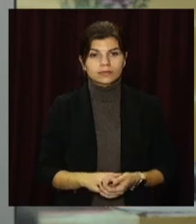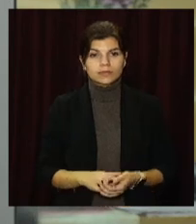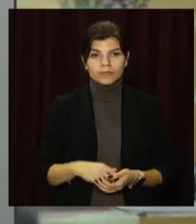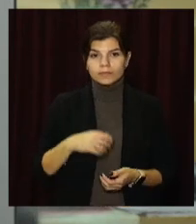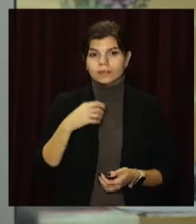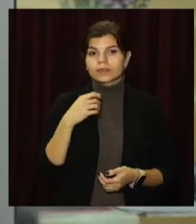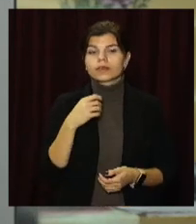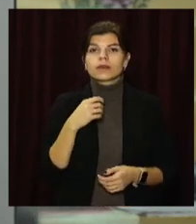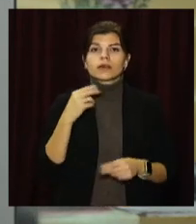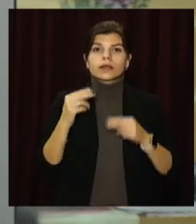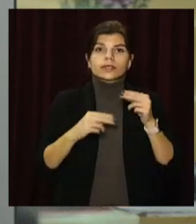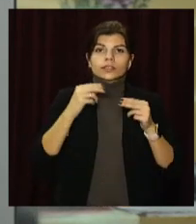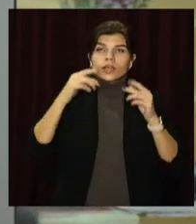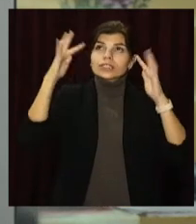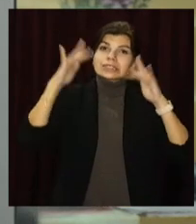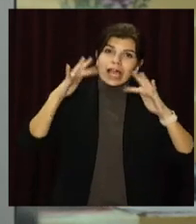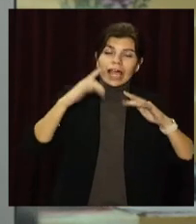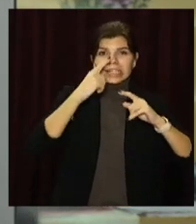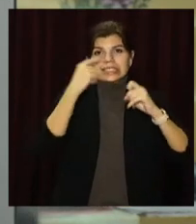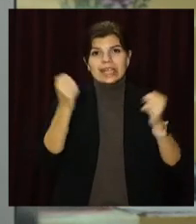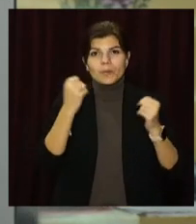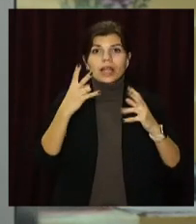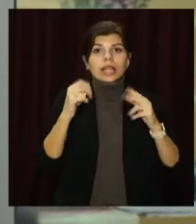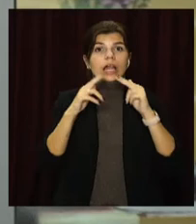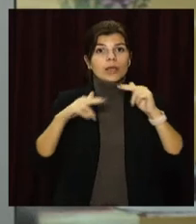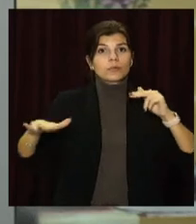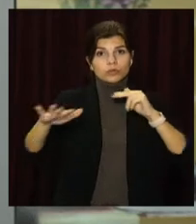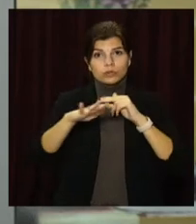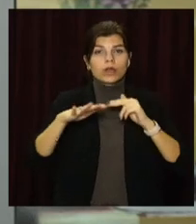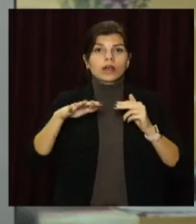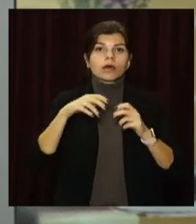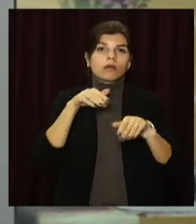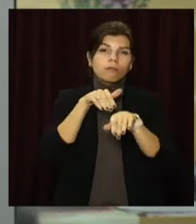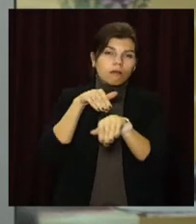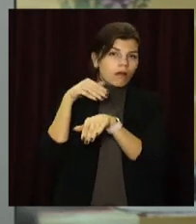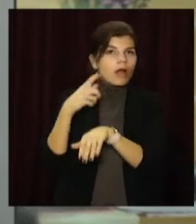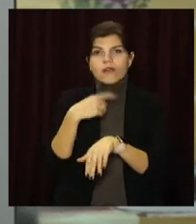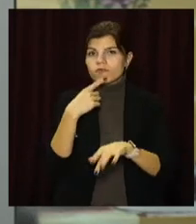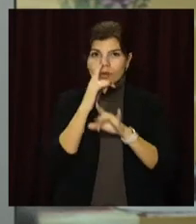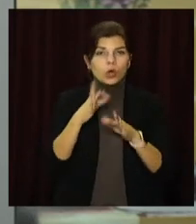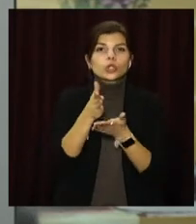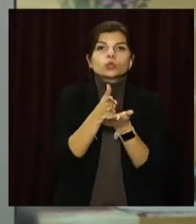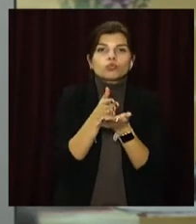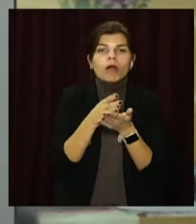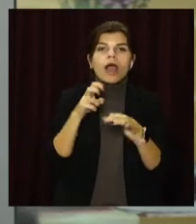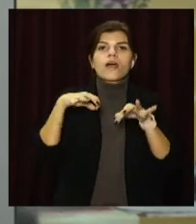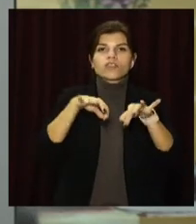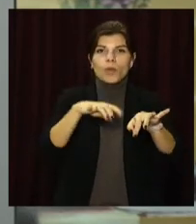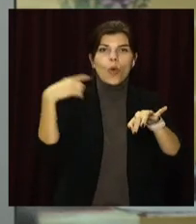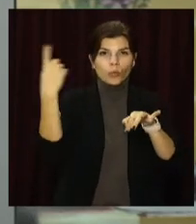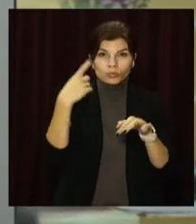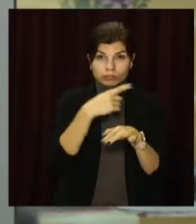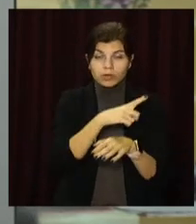Заторів через ожеледицю та снігопади взимку на Дніпропетровщині не буде. Це обіцяють у службі автомобільних доріг в